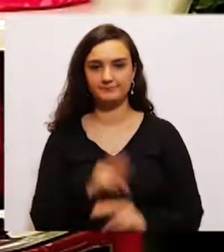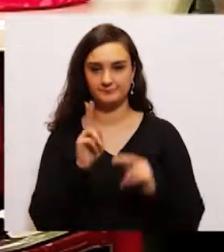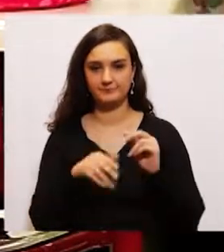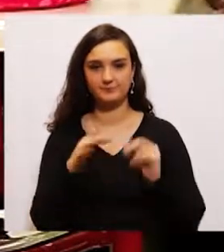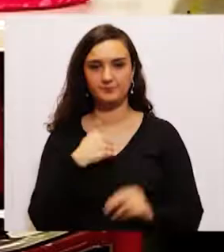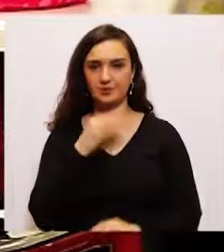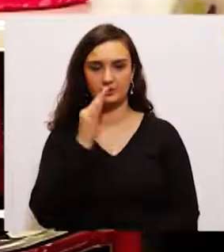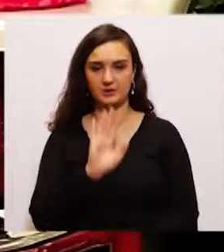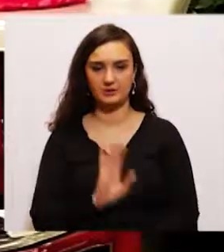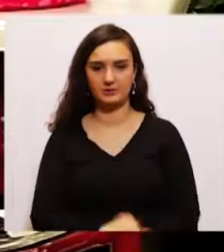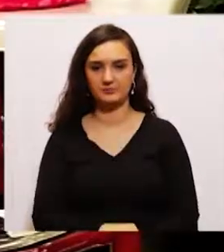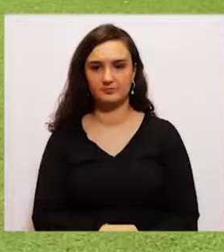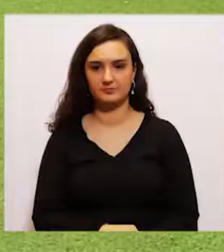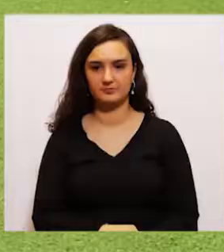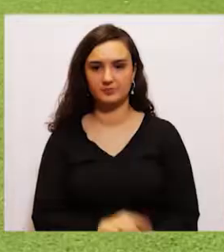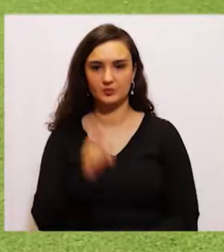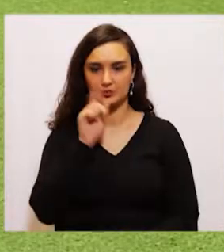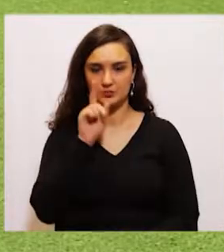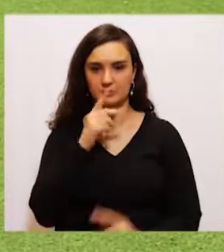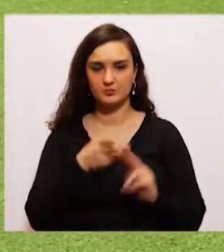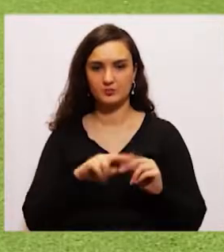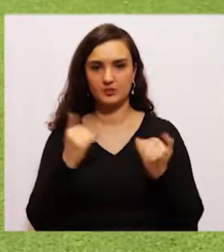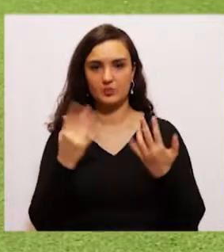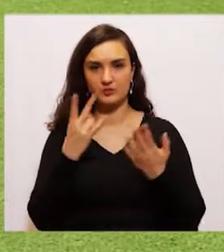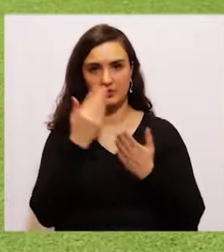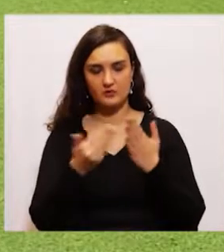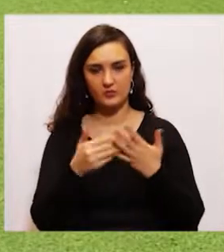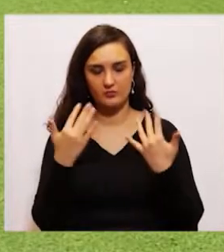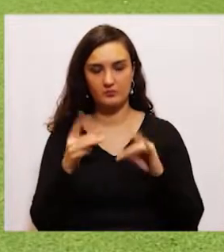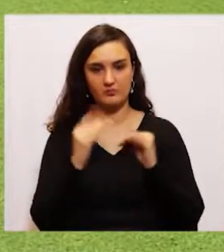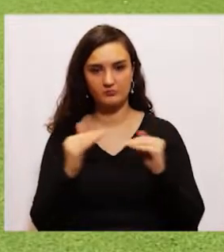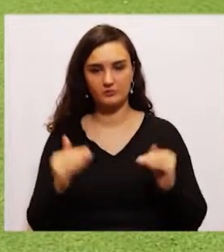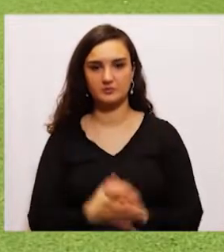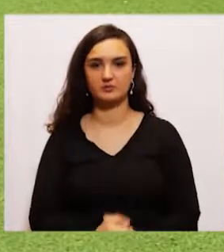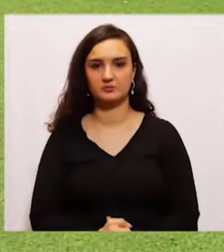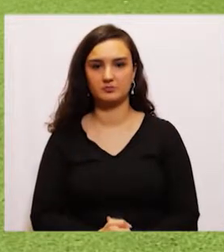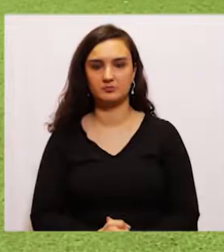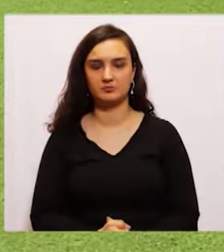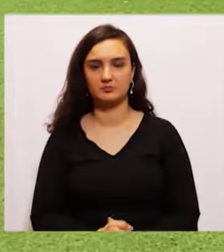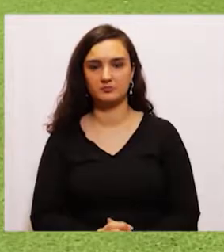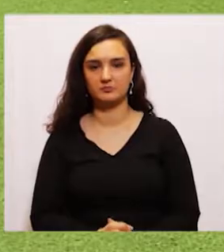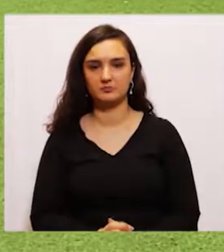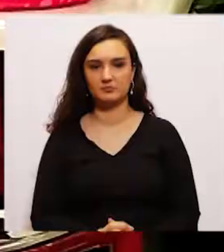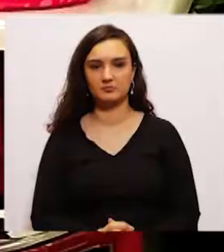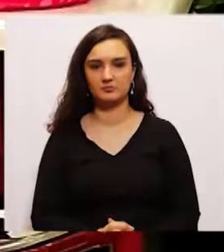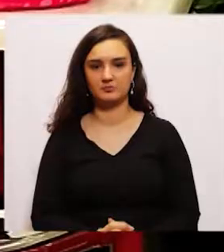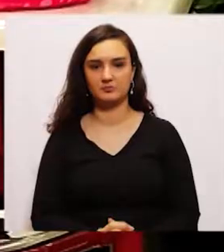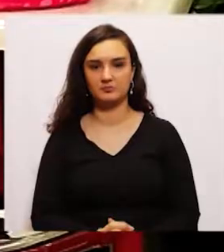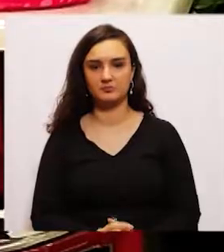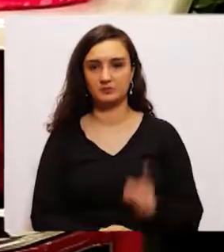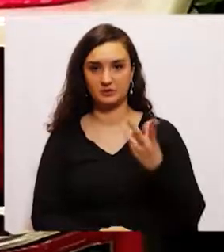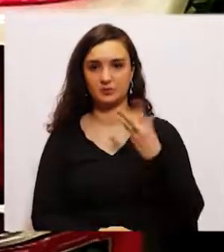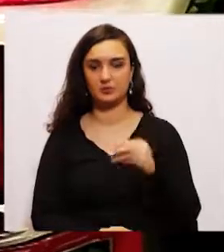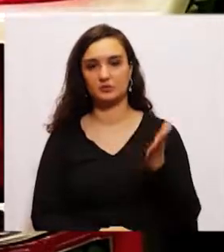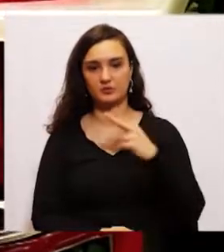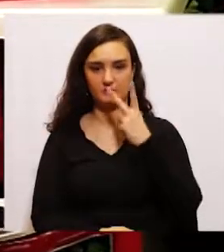არა. სუტყვილა, სუტყვილა, იმიტომ რომ ახლა უკვე უნდა ვაჩვენოთ ბავშვებს. არა. ერთი წუთი